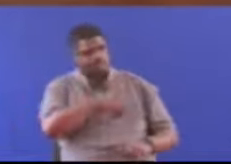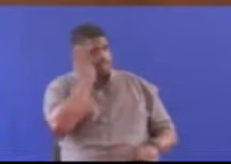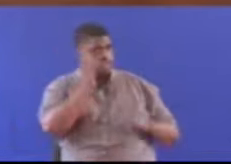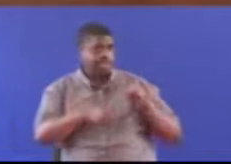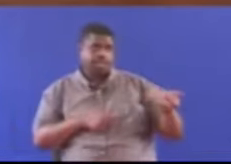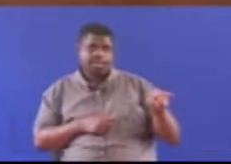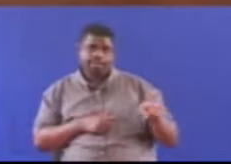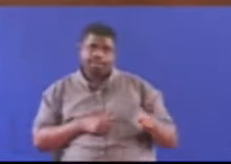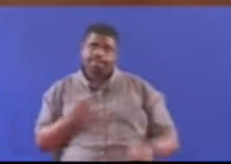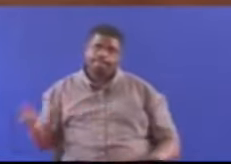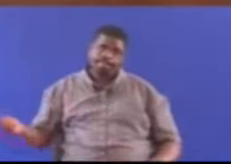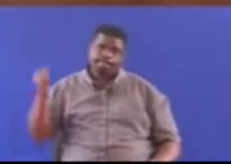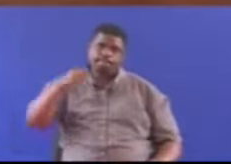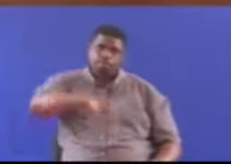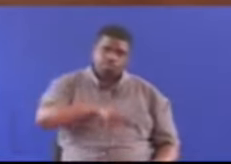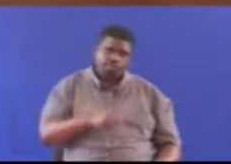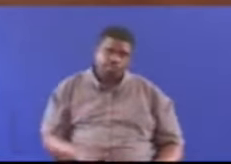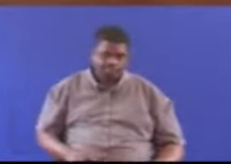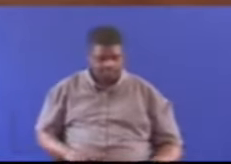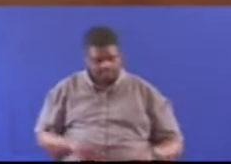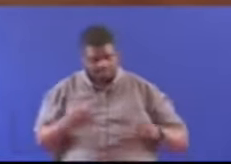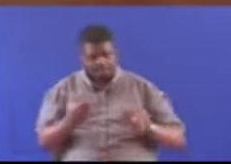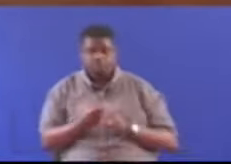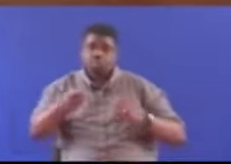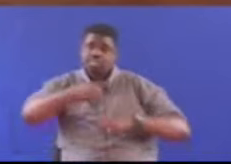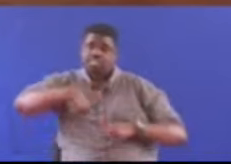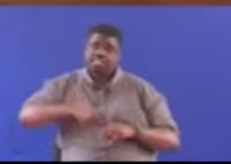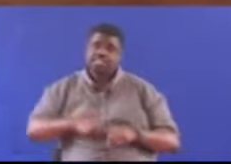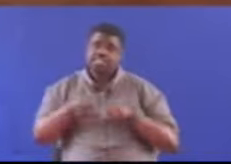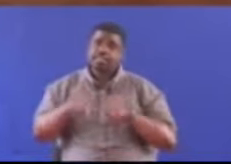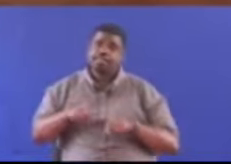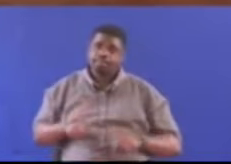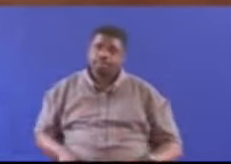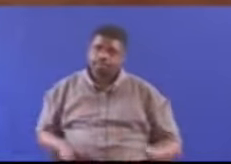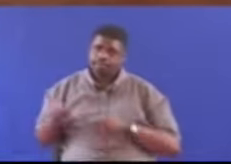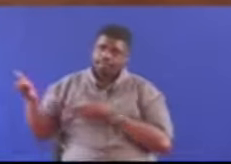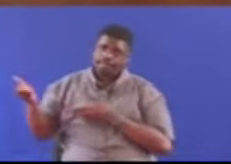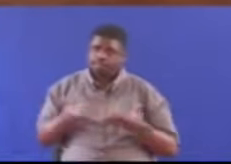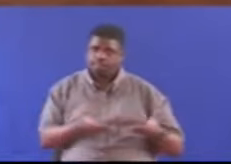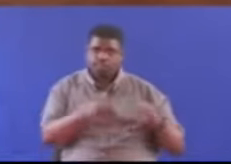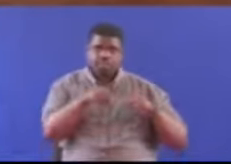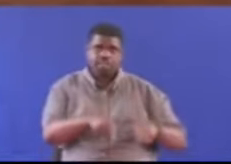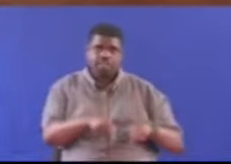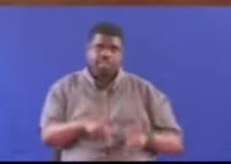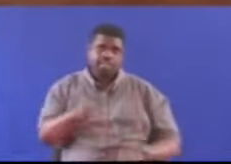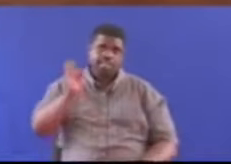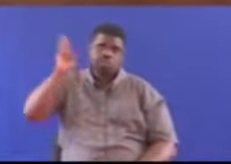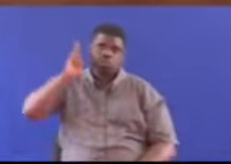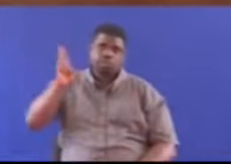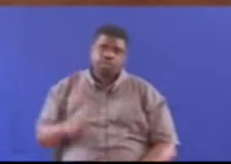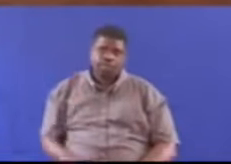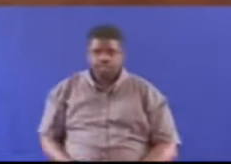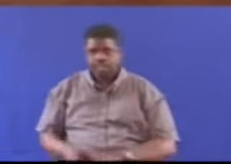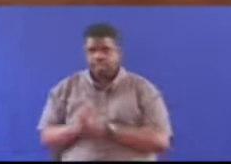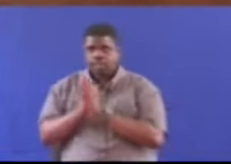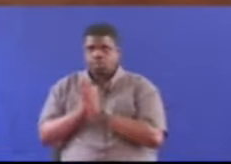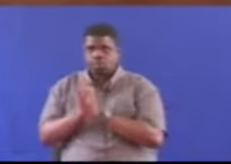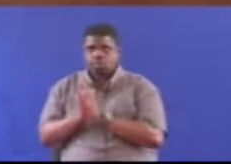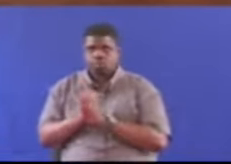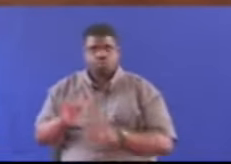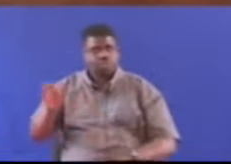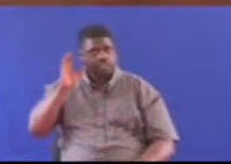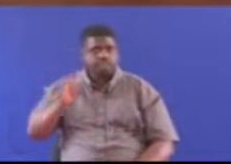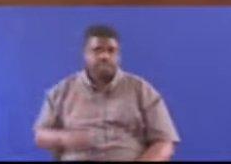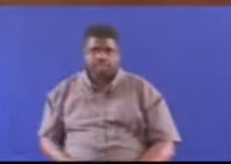wetu na kuja kujumuika na sisi hapa kwenye mapokezi haya ya kihistoria. Nawashukuru kwa kunisikiliza